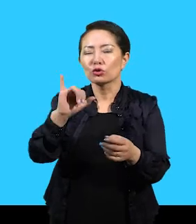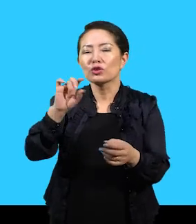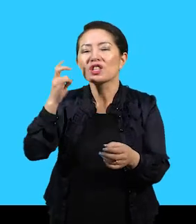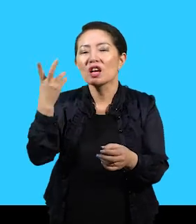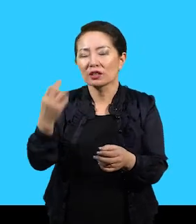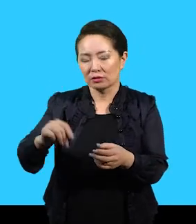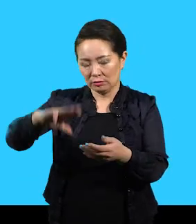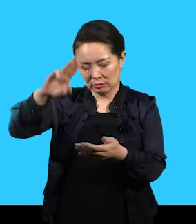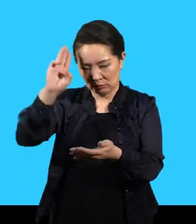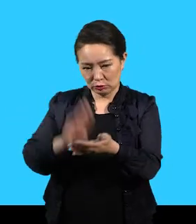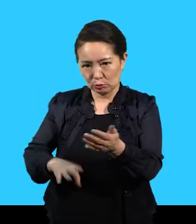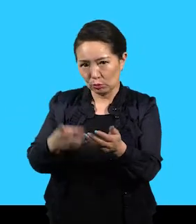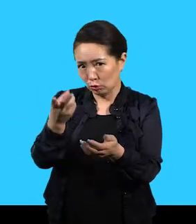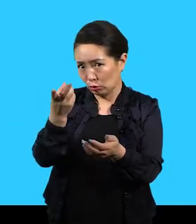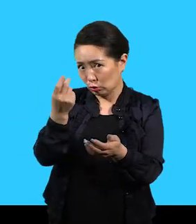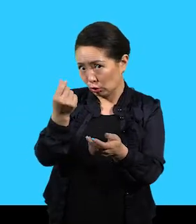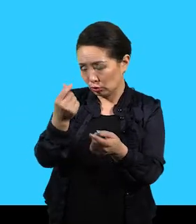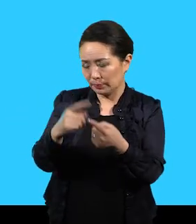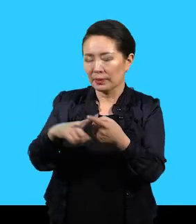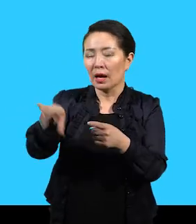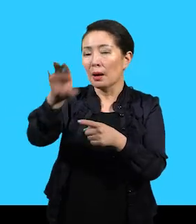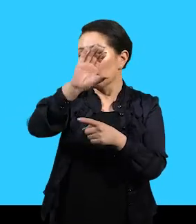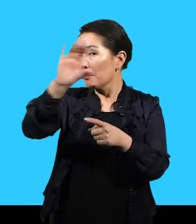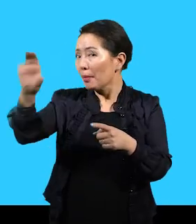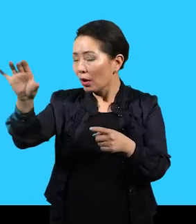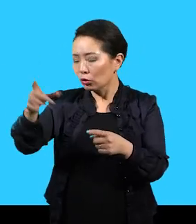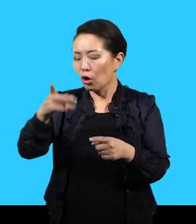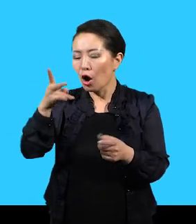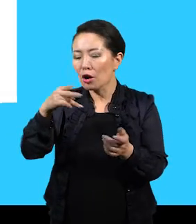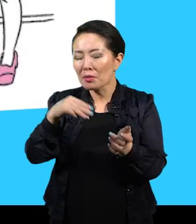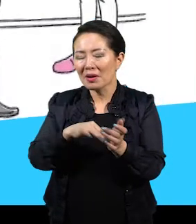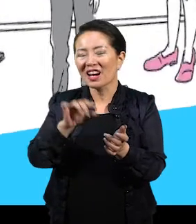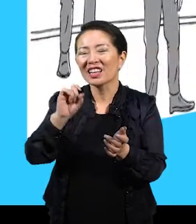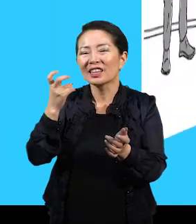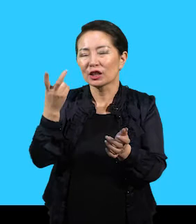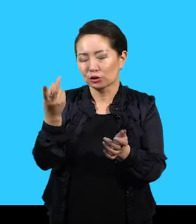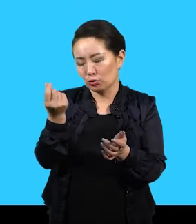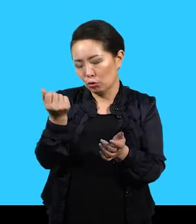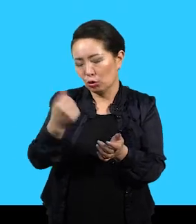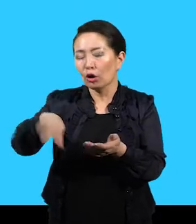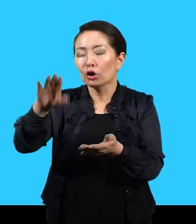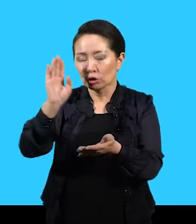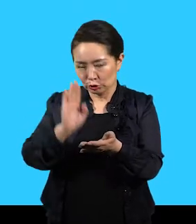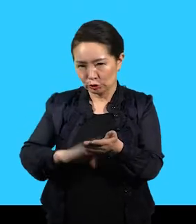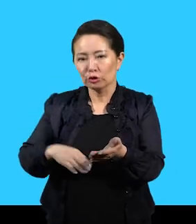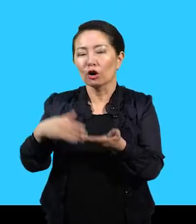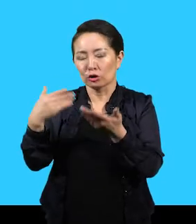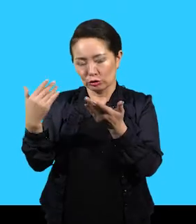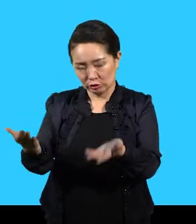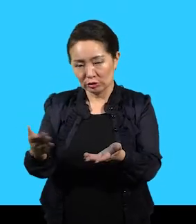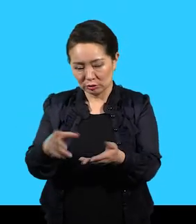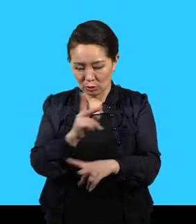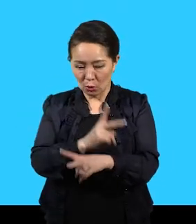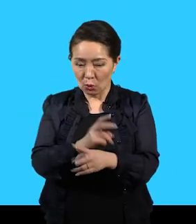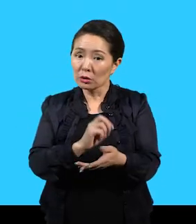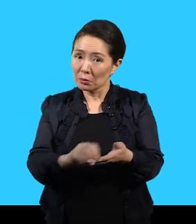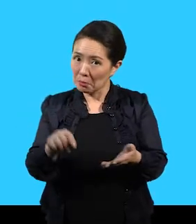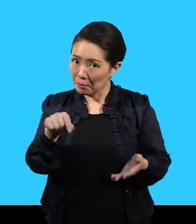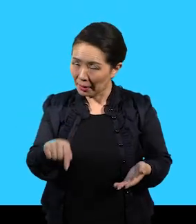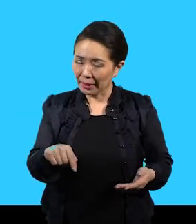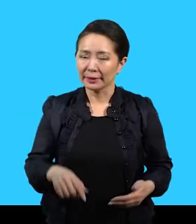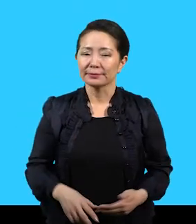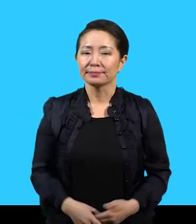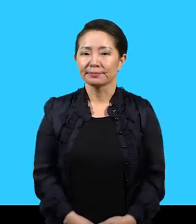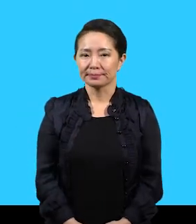201-тэй тэнцэх хэмжээний төгрөгөөр, хуулийн этгээдийг 2001-тэй тэнцэх хэмжээний төгрөгөөр торгоно гэсэн заалт